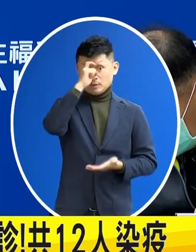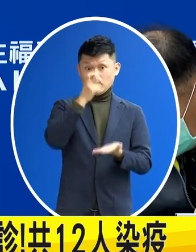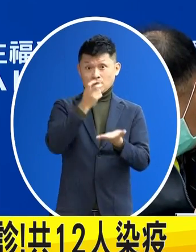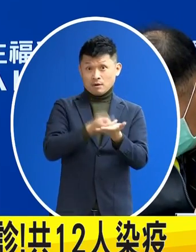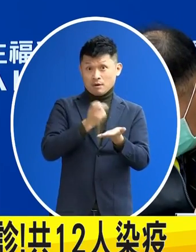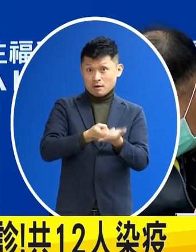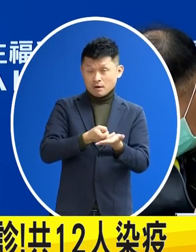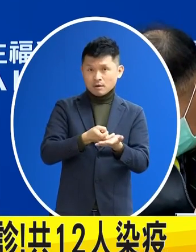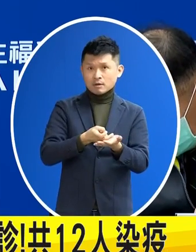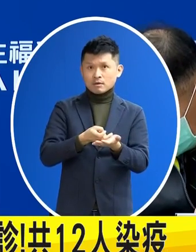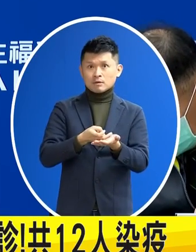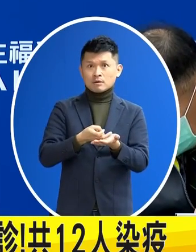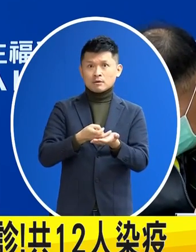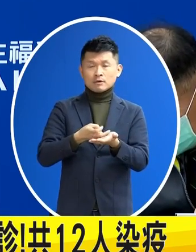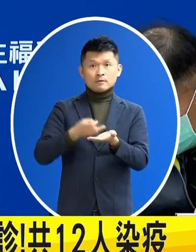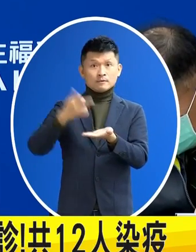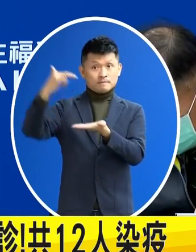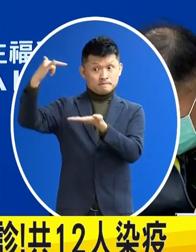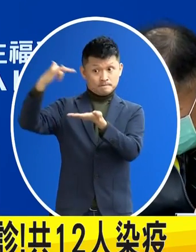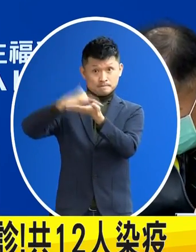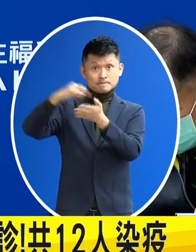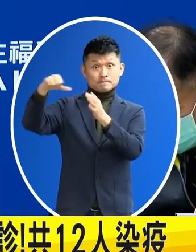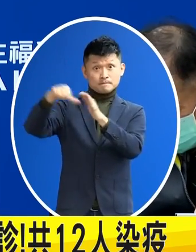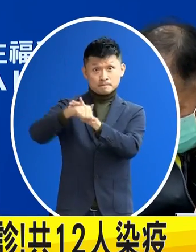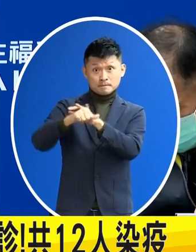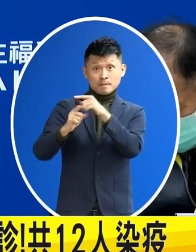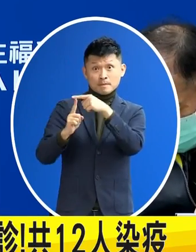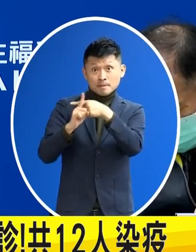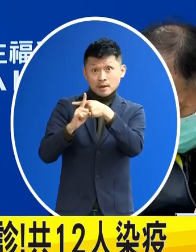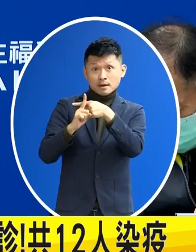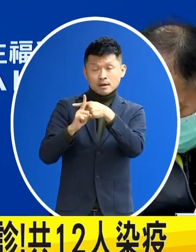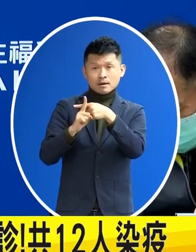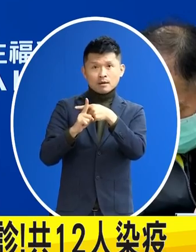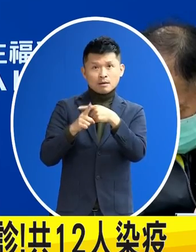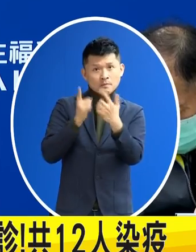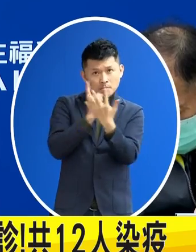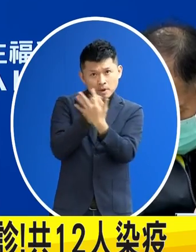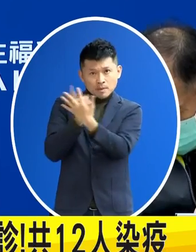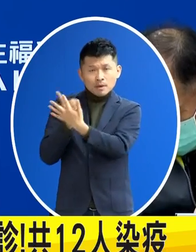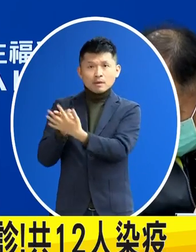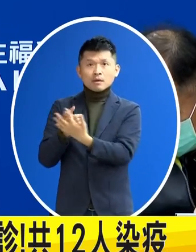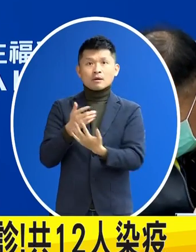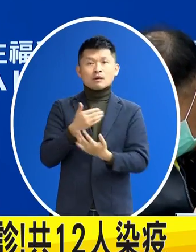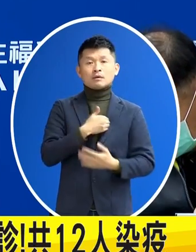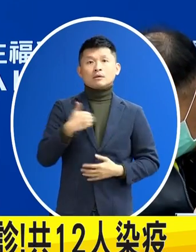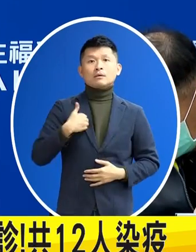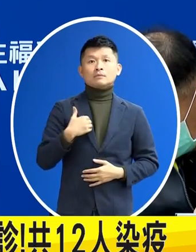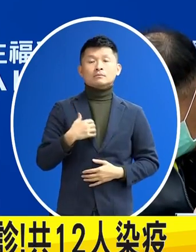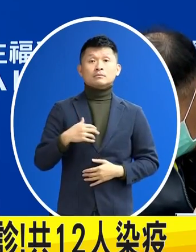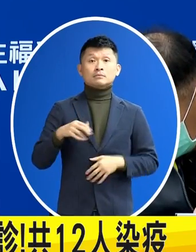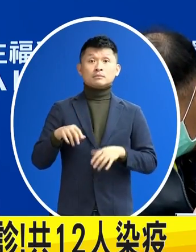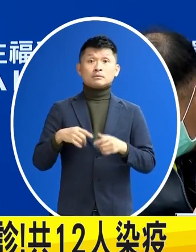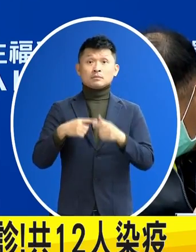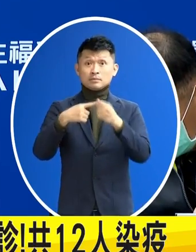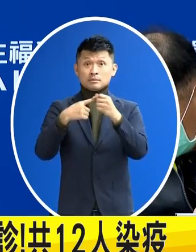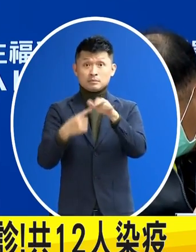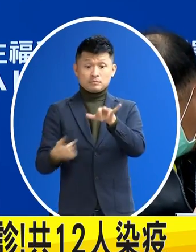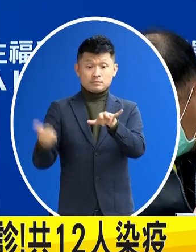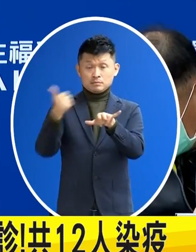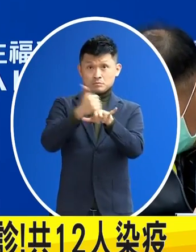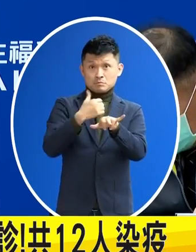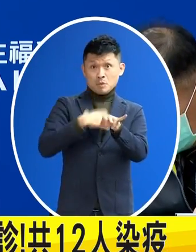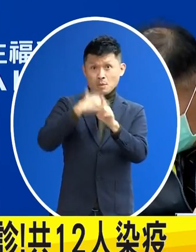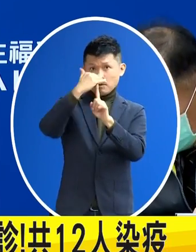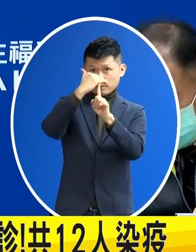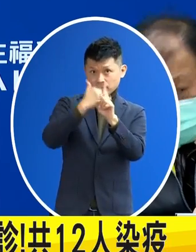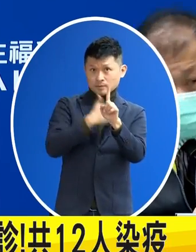低入境染疫的人，把这个风险降低，一方面坐飞机的风险也会降低，那